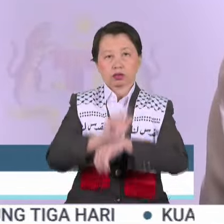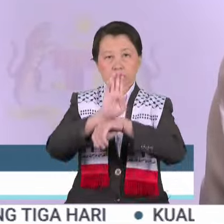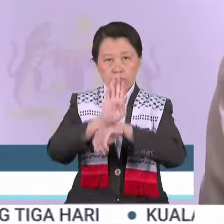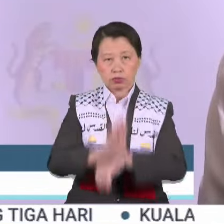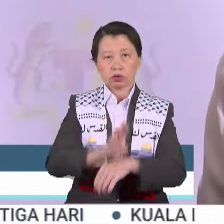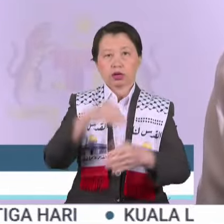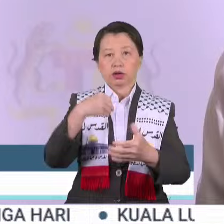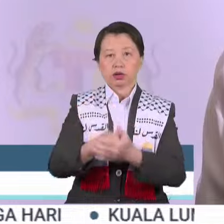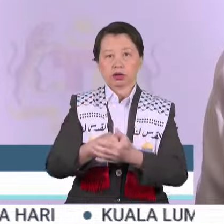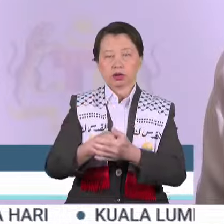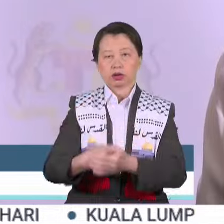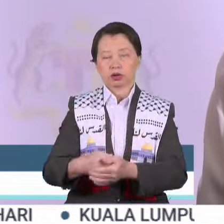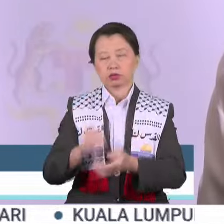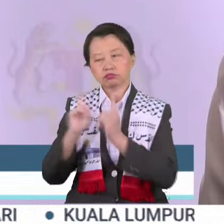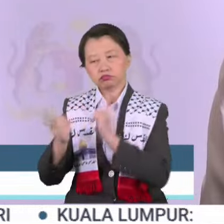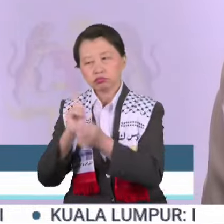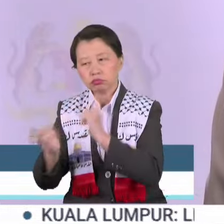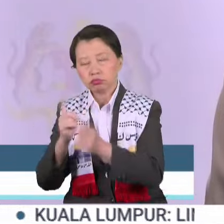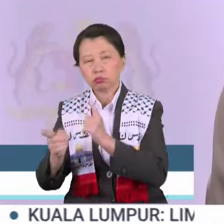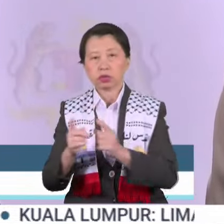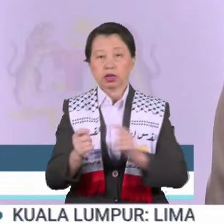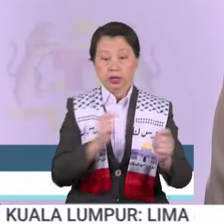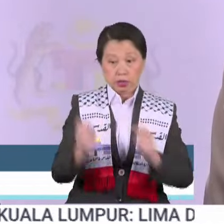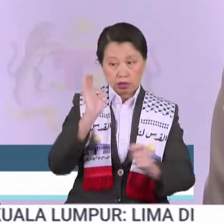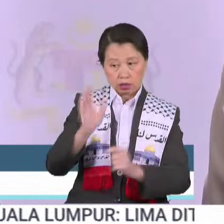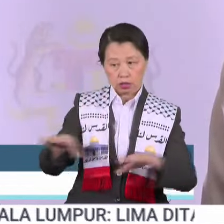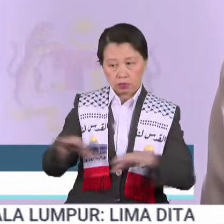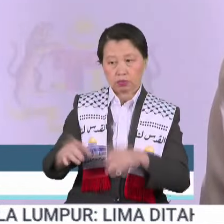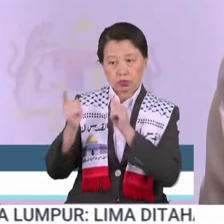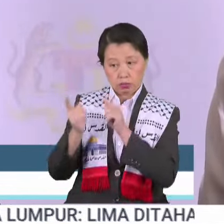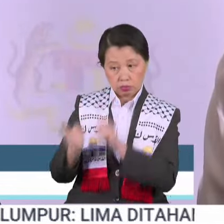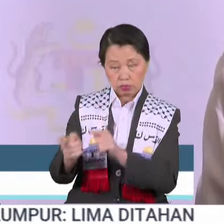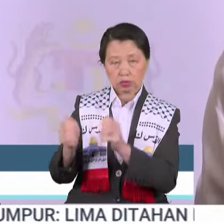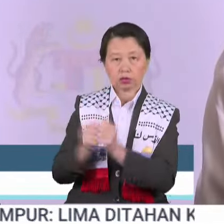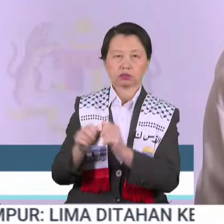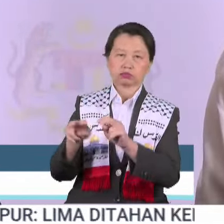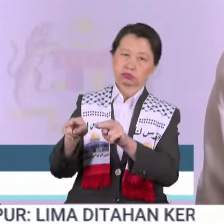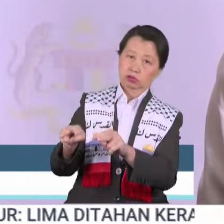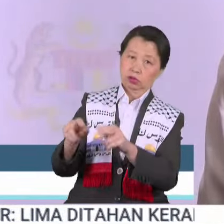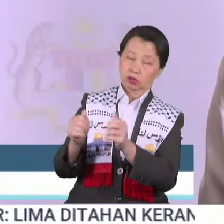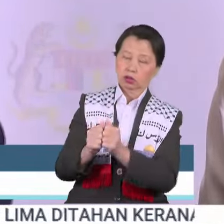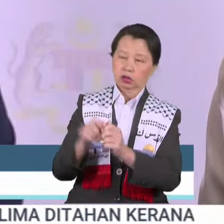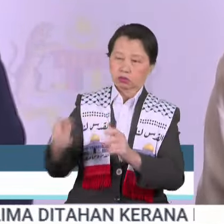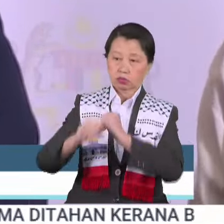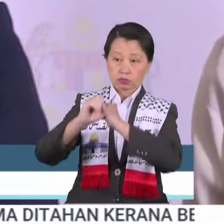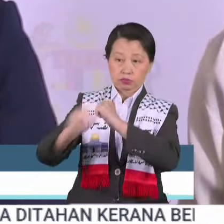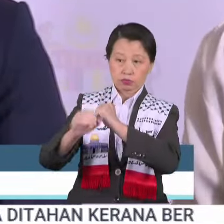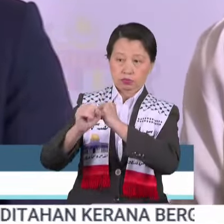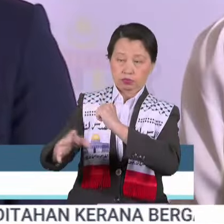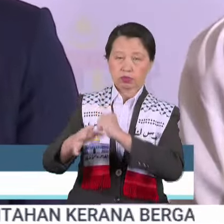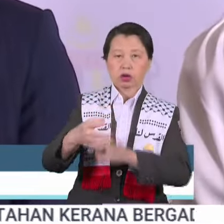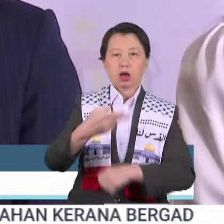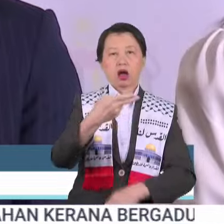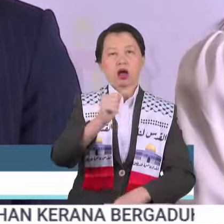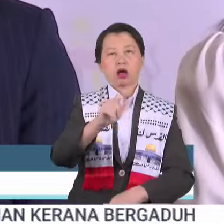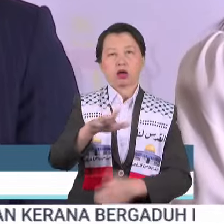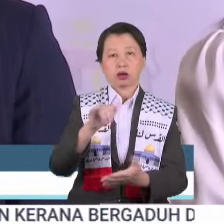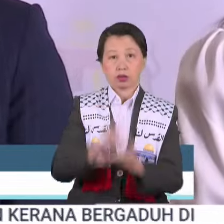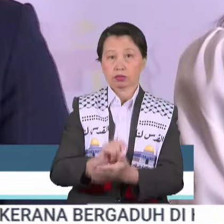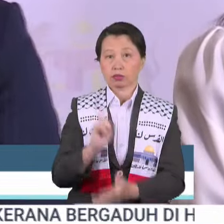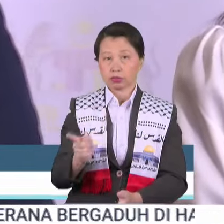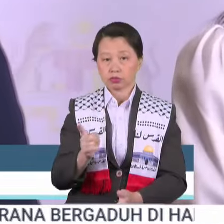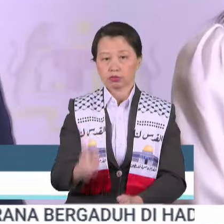budaya dalam siaran. Tegasnya, tindakan akan dikenakan terhadap mereka yang didapati mempromosikan perkara